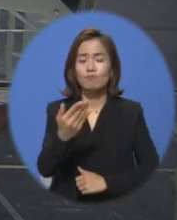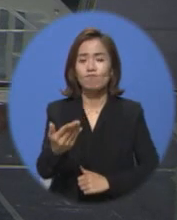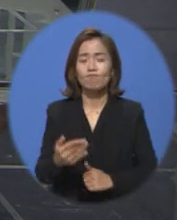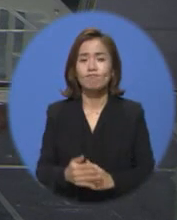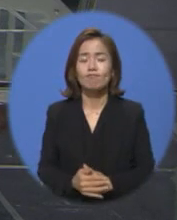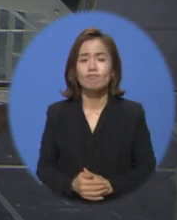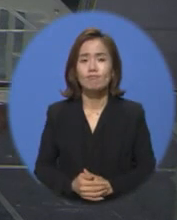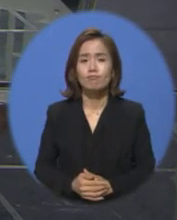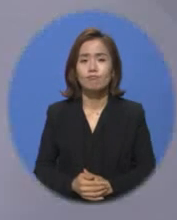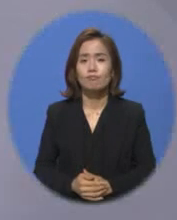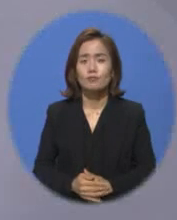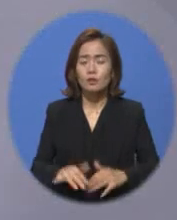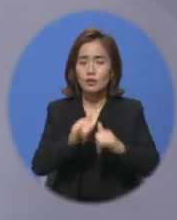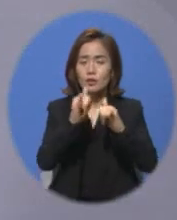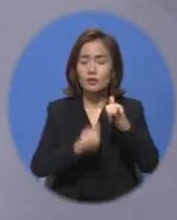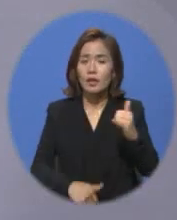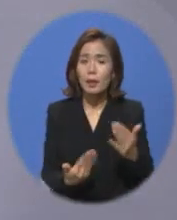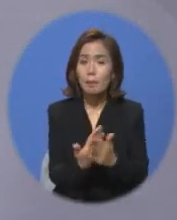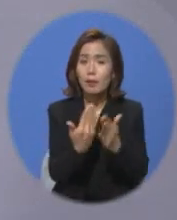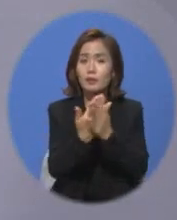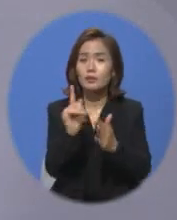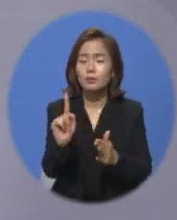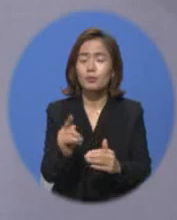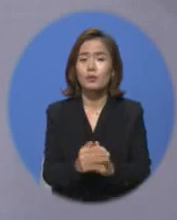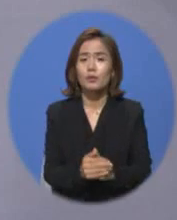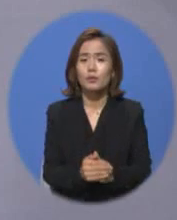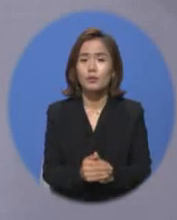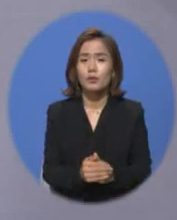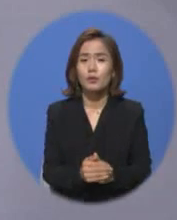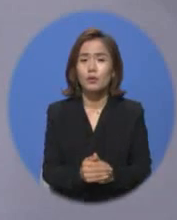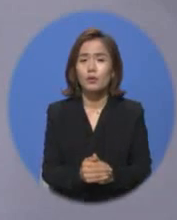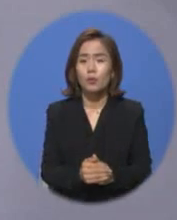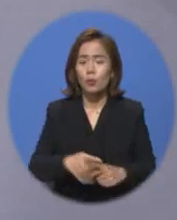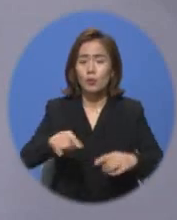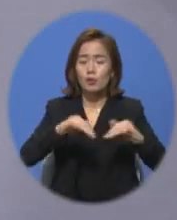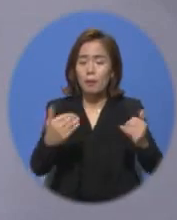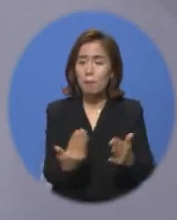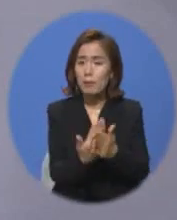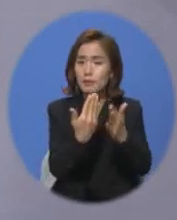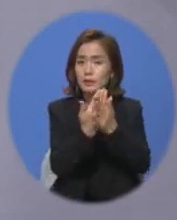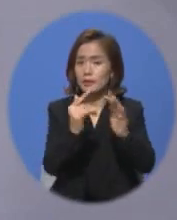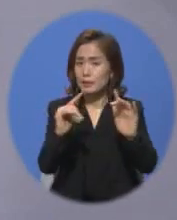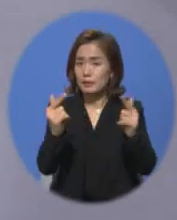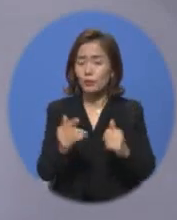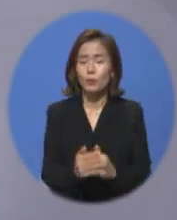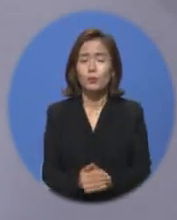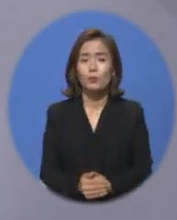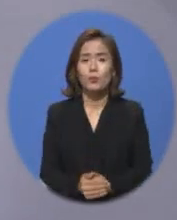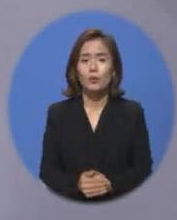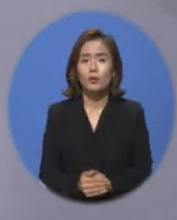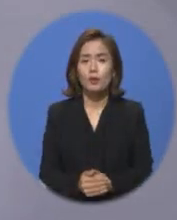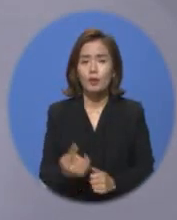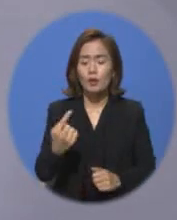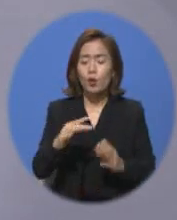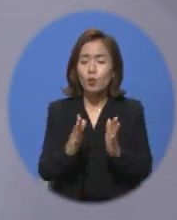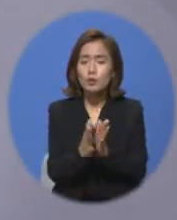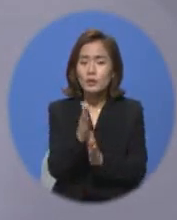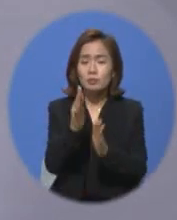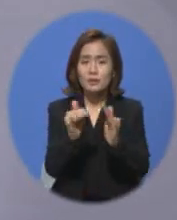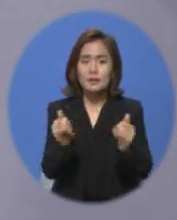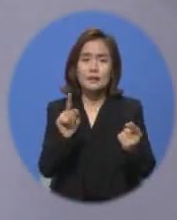의시간이주어집니다. 역사의진정한진보는권력자들이 이뤄낸발전에의해정의되는것이아니라 ,사람들이